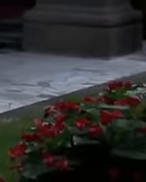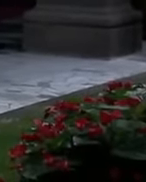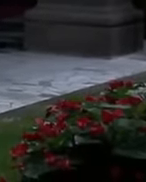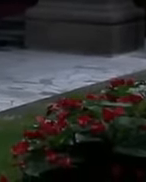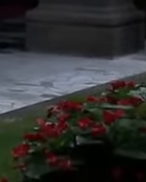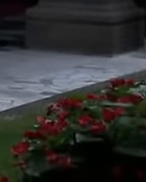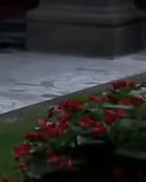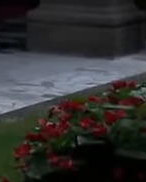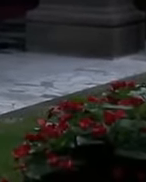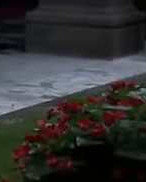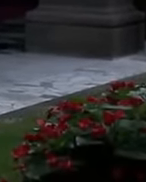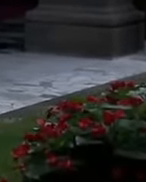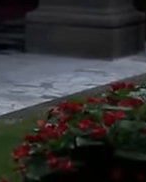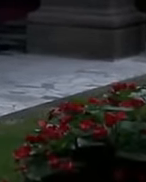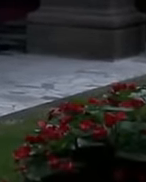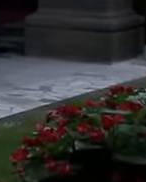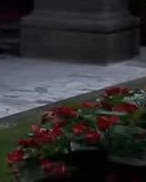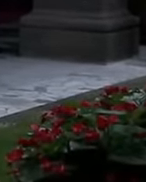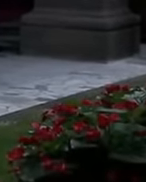temporale